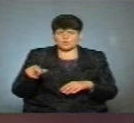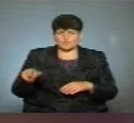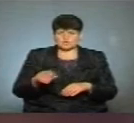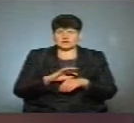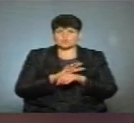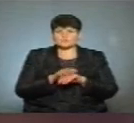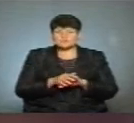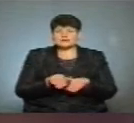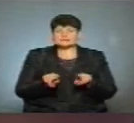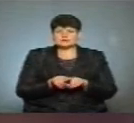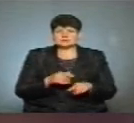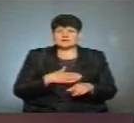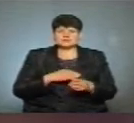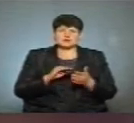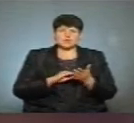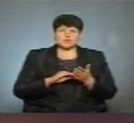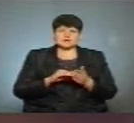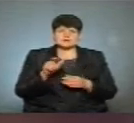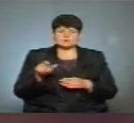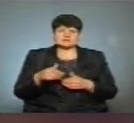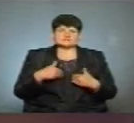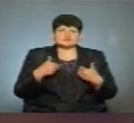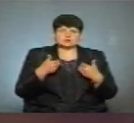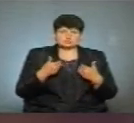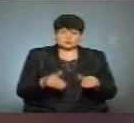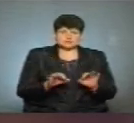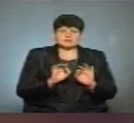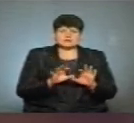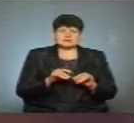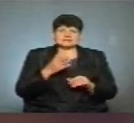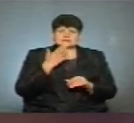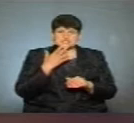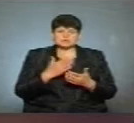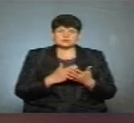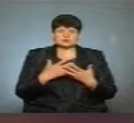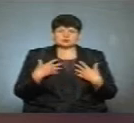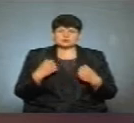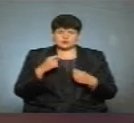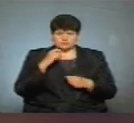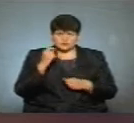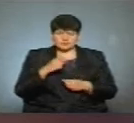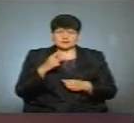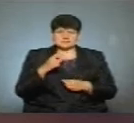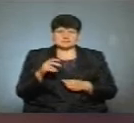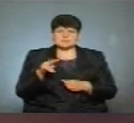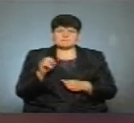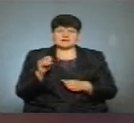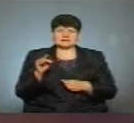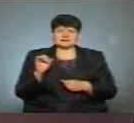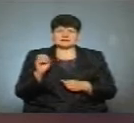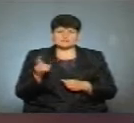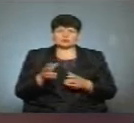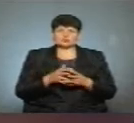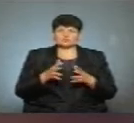Рудик. Також наші кореспонденти звернулися за коментарем до речниці Національної служби здоров'я України Христини Петрик, тому більше про